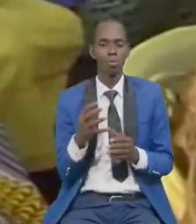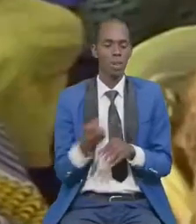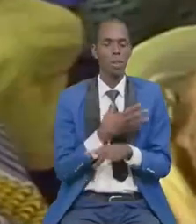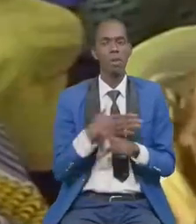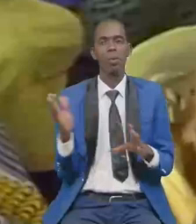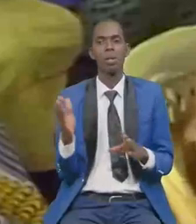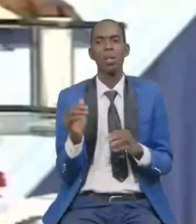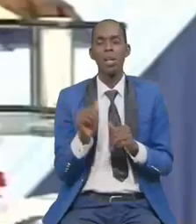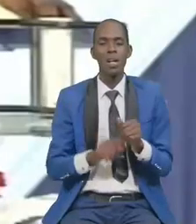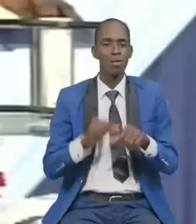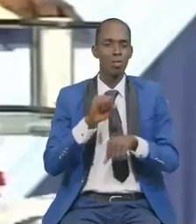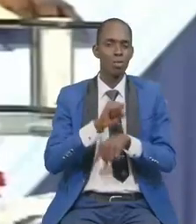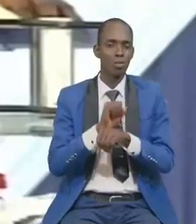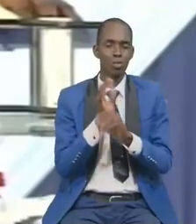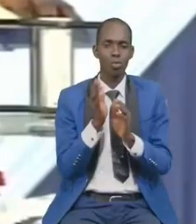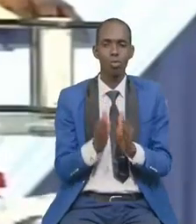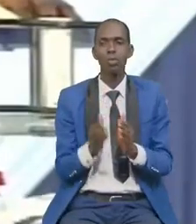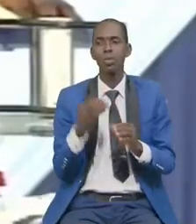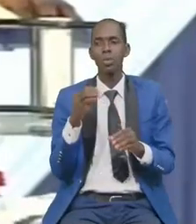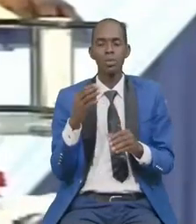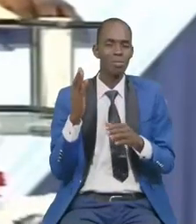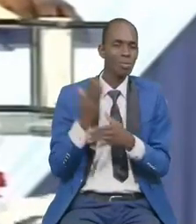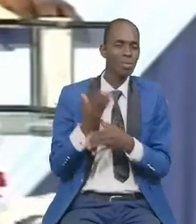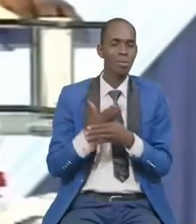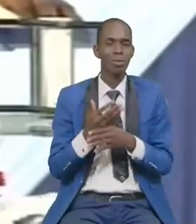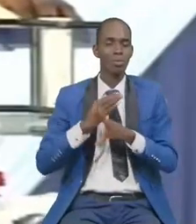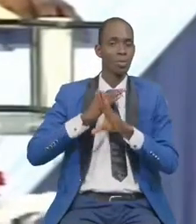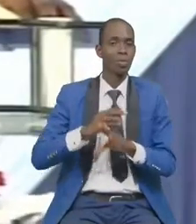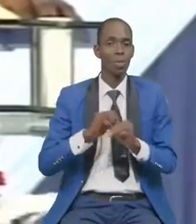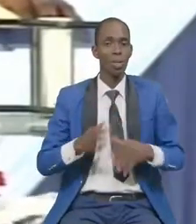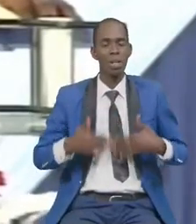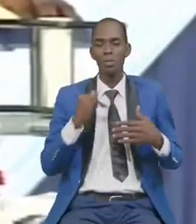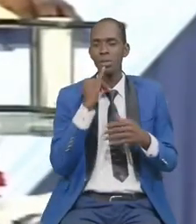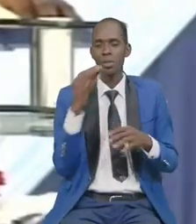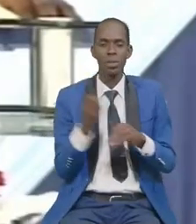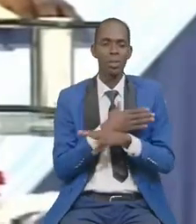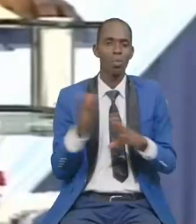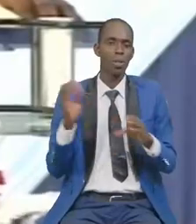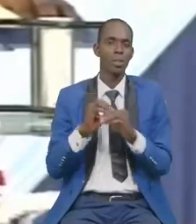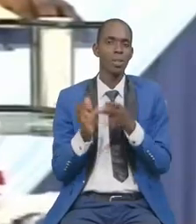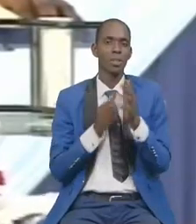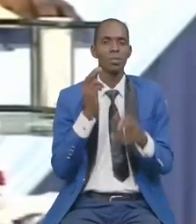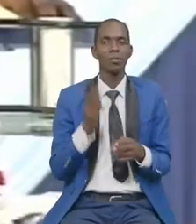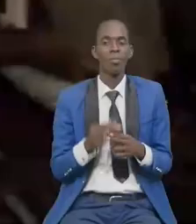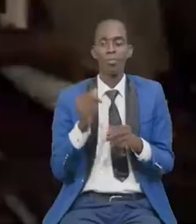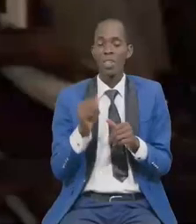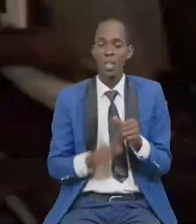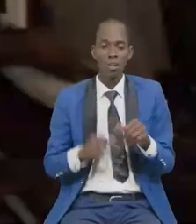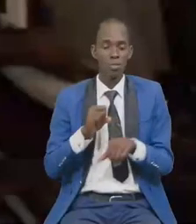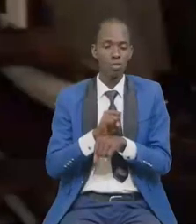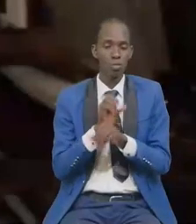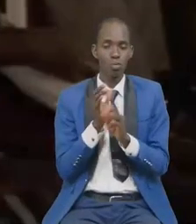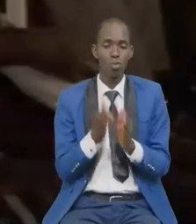Toute pierre d'obstacle dans ta vie sera balayée au nom de Jésus. Toute pierre de